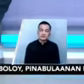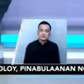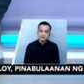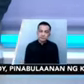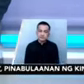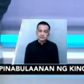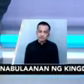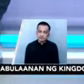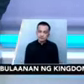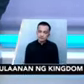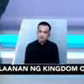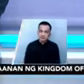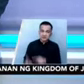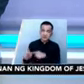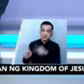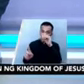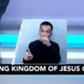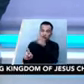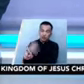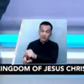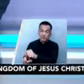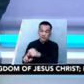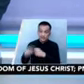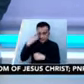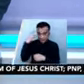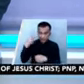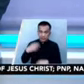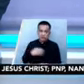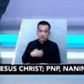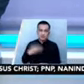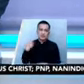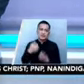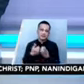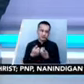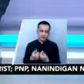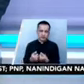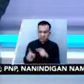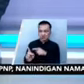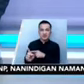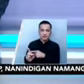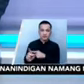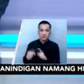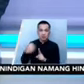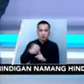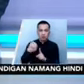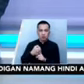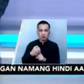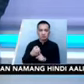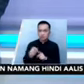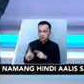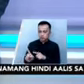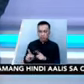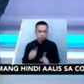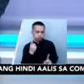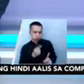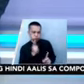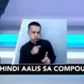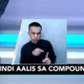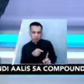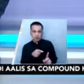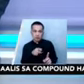Huli ang isang lalaki sa Rizal matapos sa reklamo ng dati niyang kasintahan. Bukod sa pananakit, pinagbantaan pa umano ng suspect ang biktima